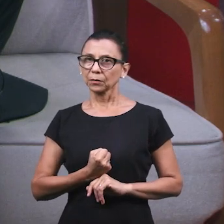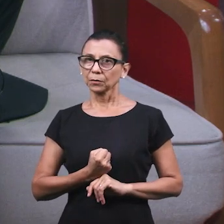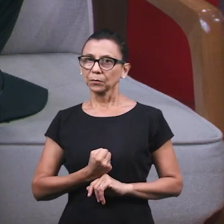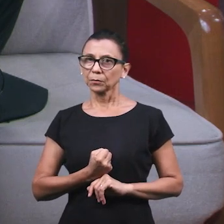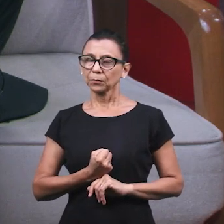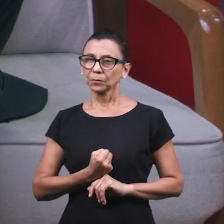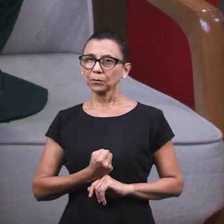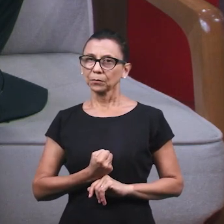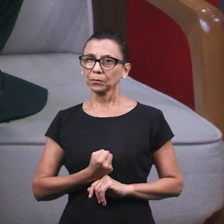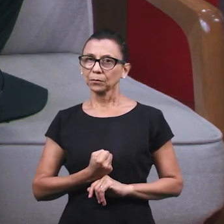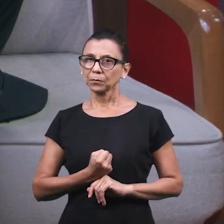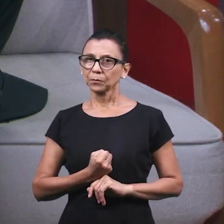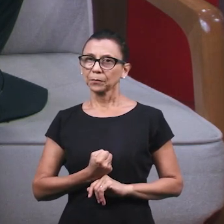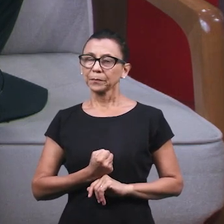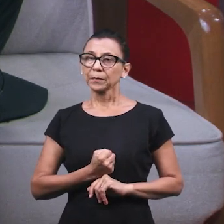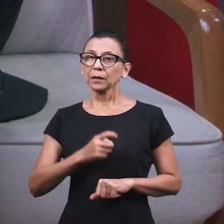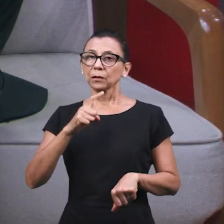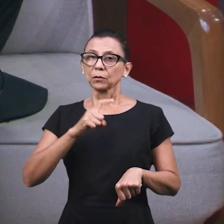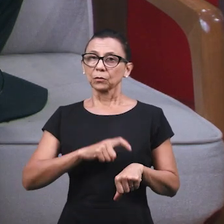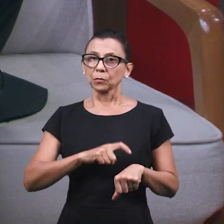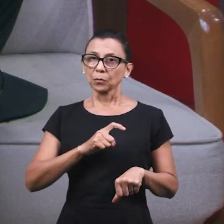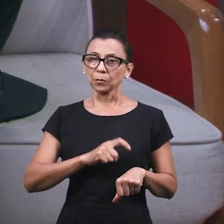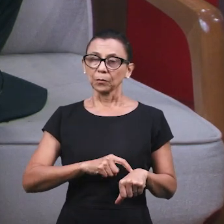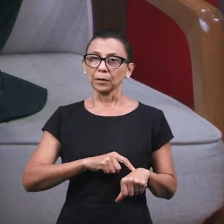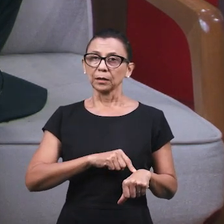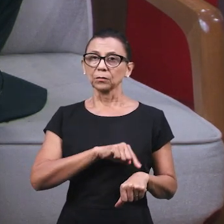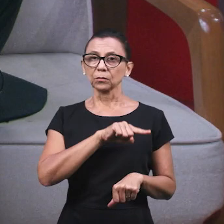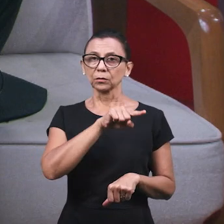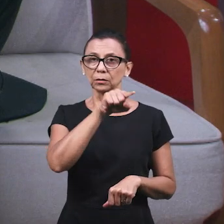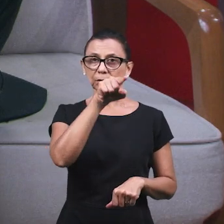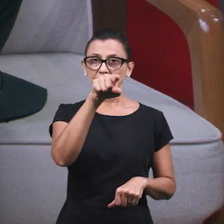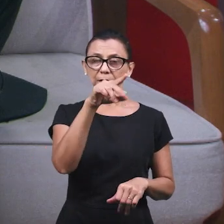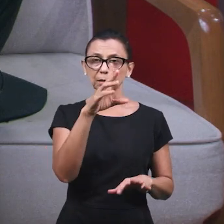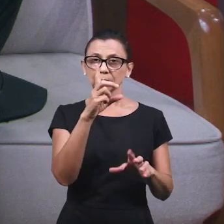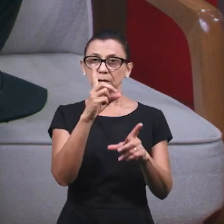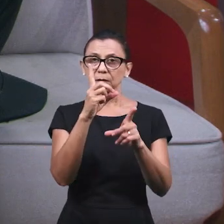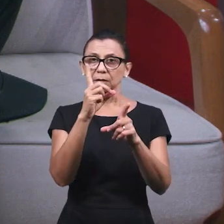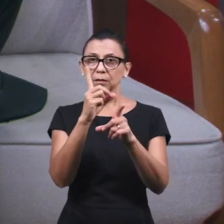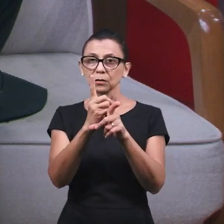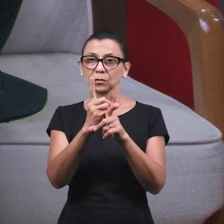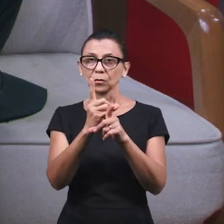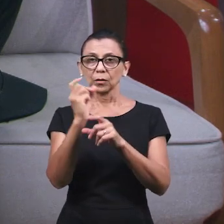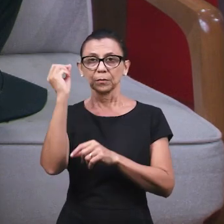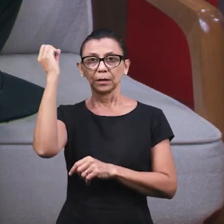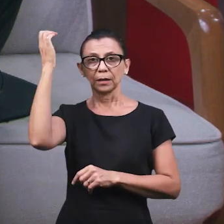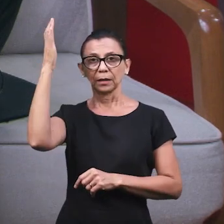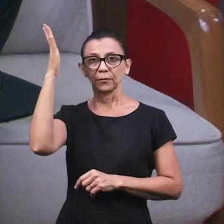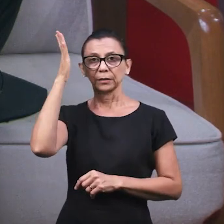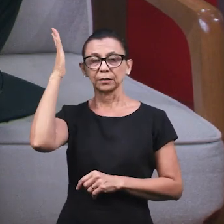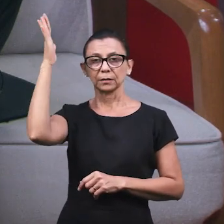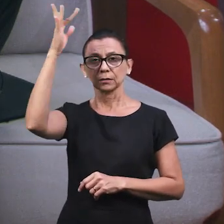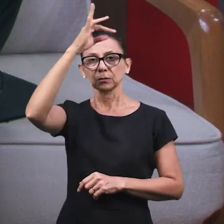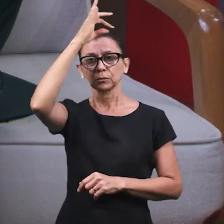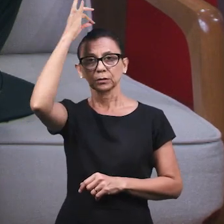est touché et vécu quand l'homme découvre ce mystère